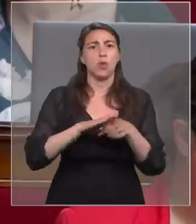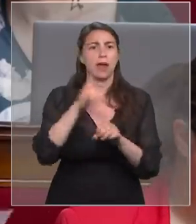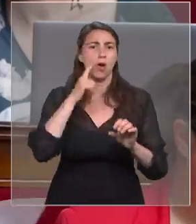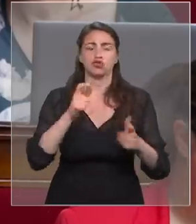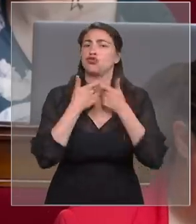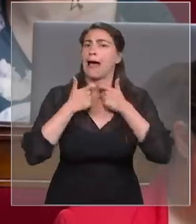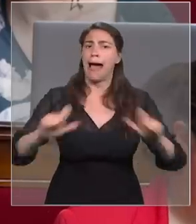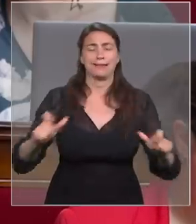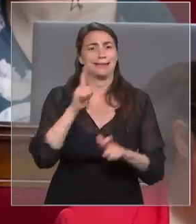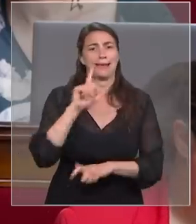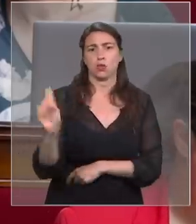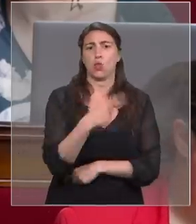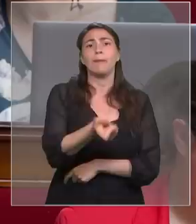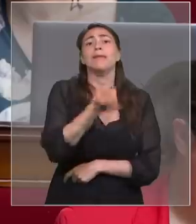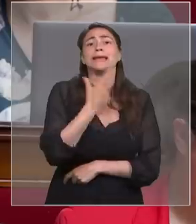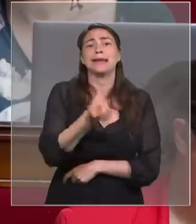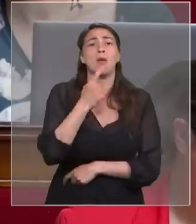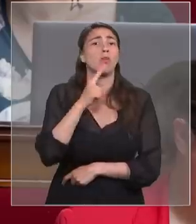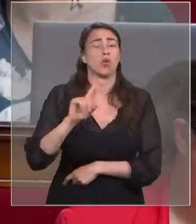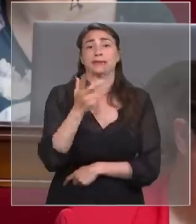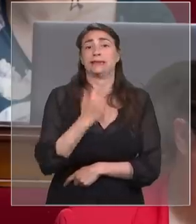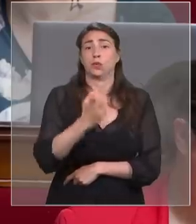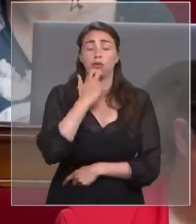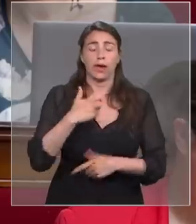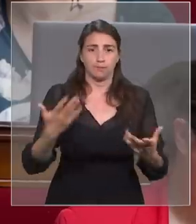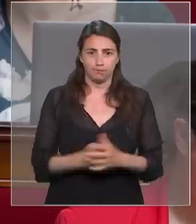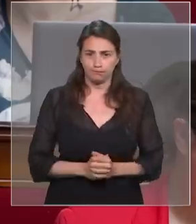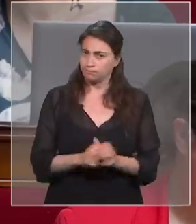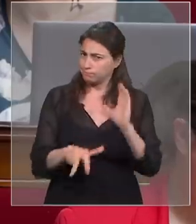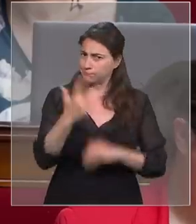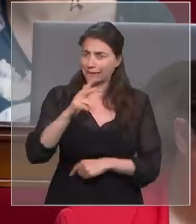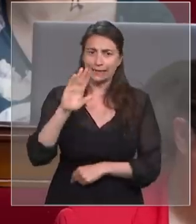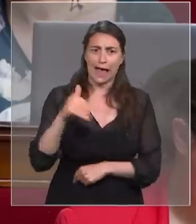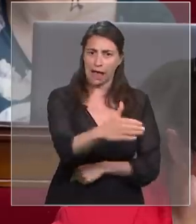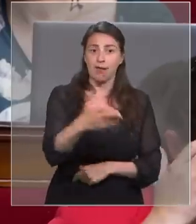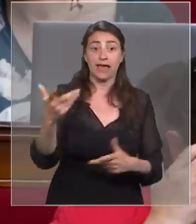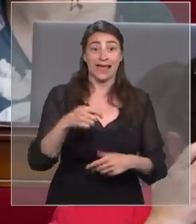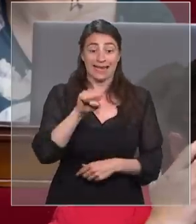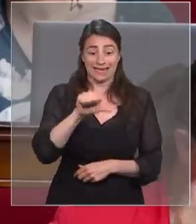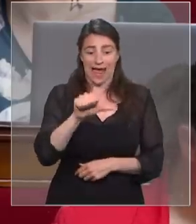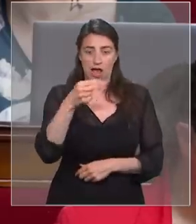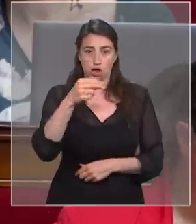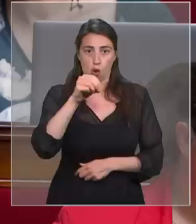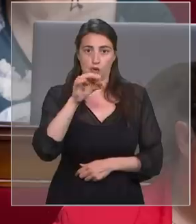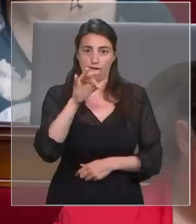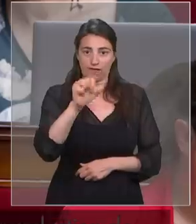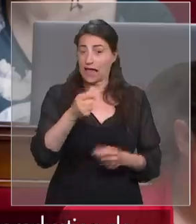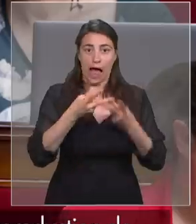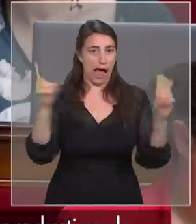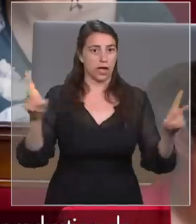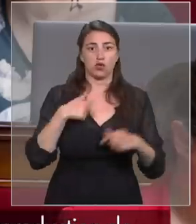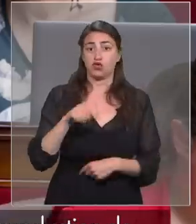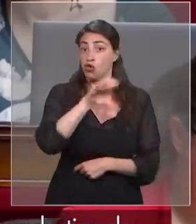aux médicaments sur l'ensemble du territoire ». Mais le 13 avril, la direction de Sanofi annonçait la suppression de 135 postes dans deux de ses